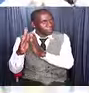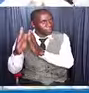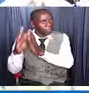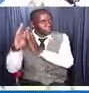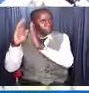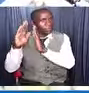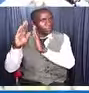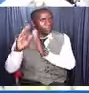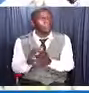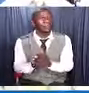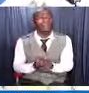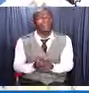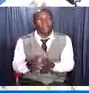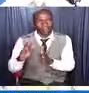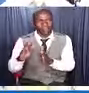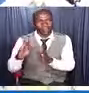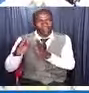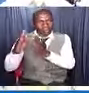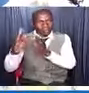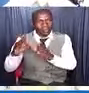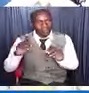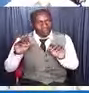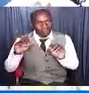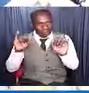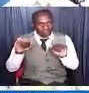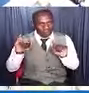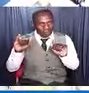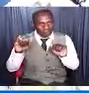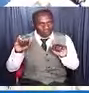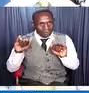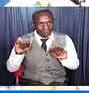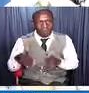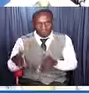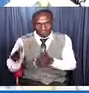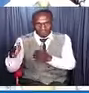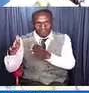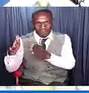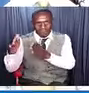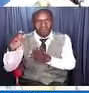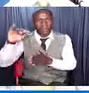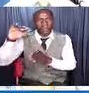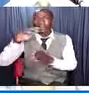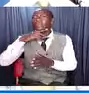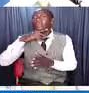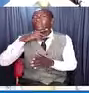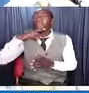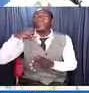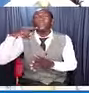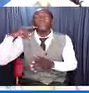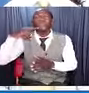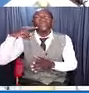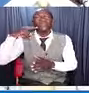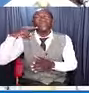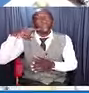the ship is still moving. Still moving. It's still moving. Unguja. It's now in Germany. Imefika Unguja